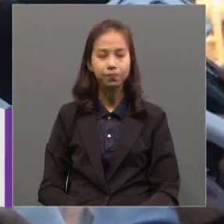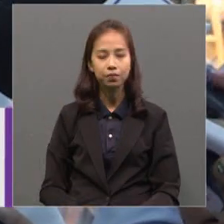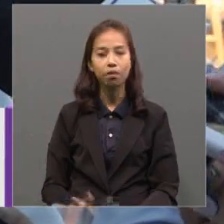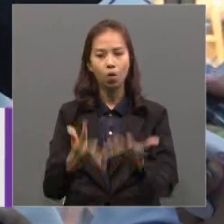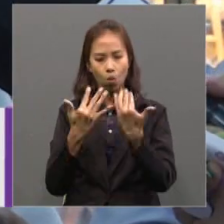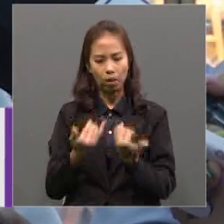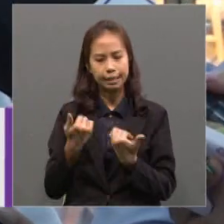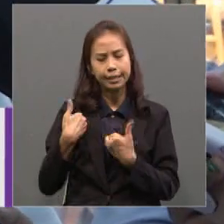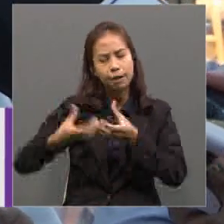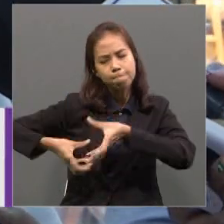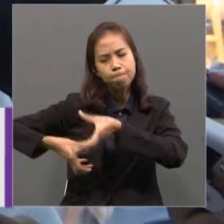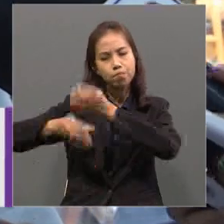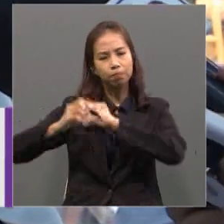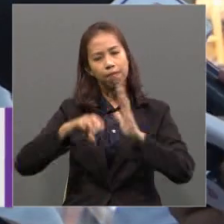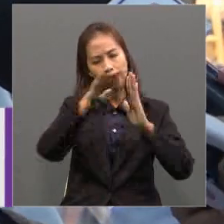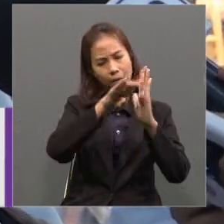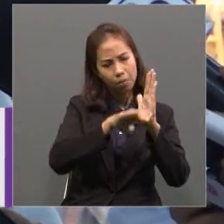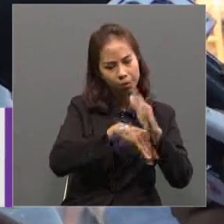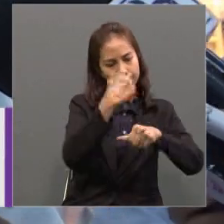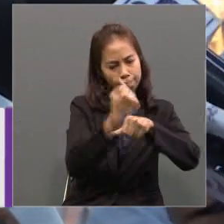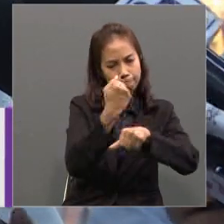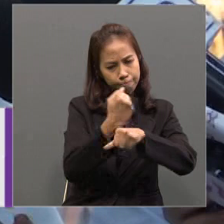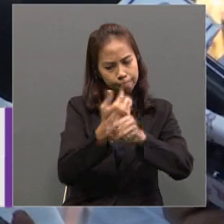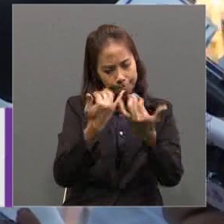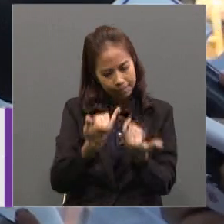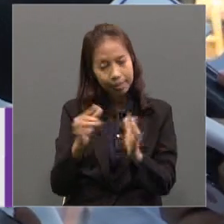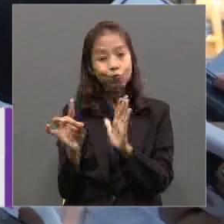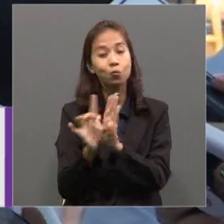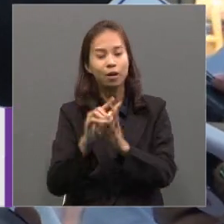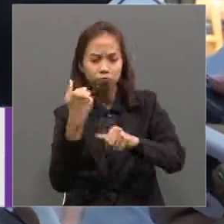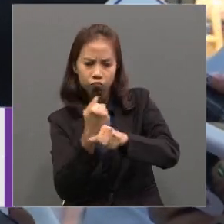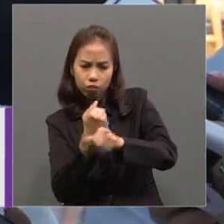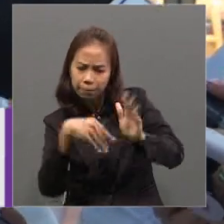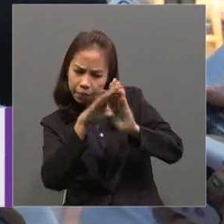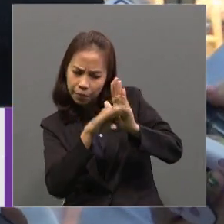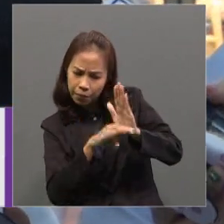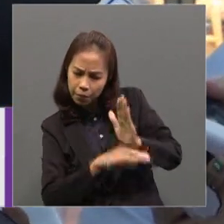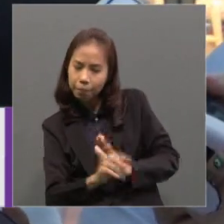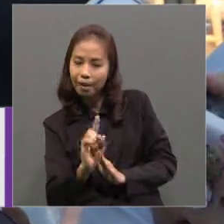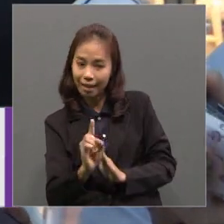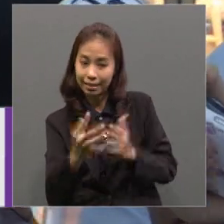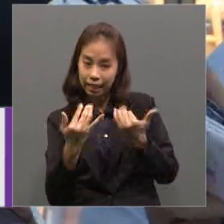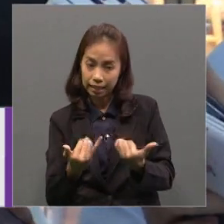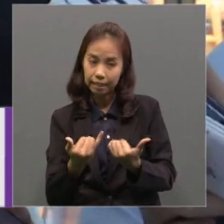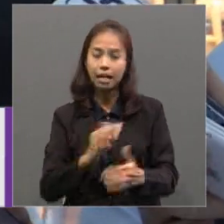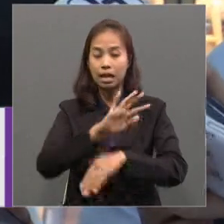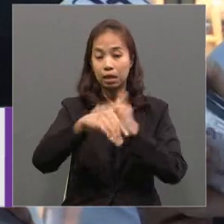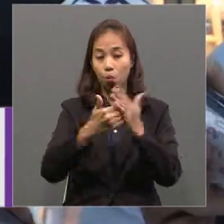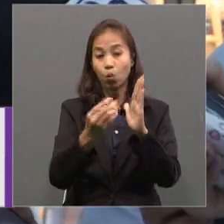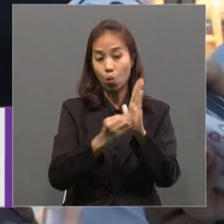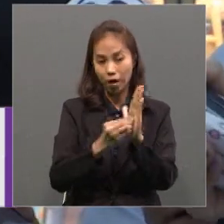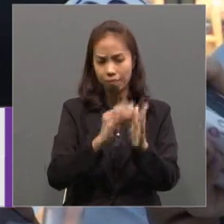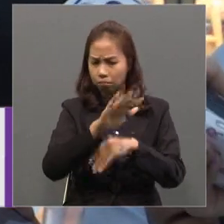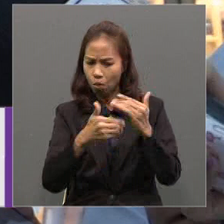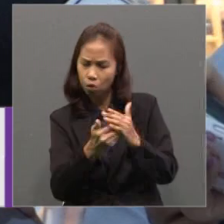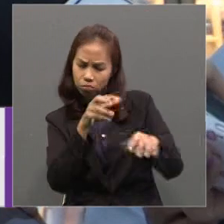การทบทวนขั้นตอนให้เจ้าหน้าที่ประจำหน่วยเป็นครั้งสุดท้ายซึ่งภาพรวมทั้ง50เขตขณะนี้ยังไม่พบปัญหาใดๆ